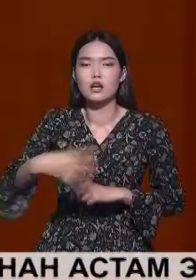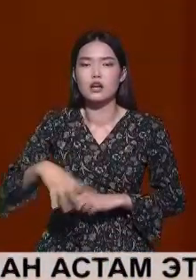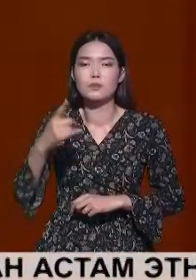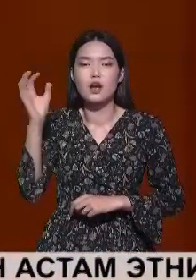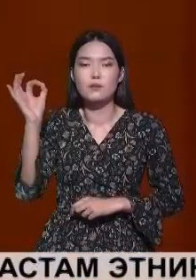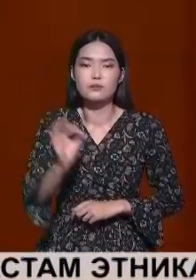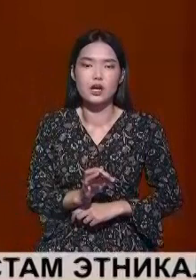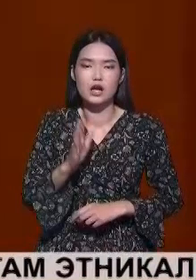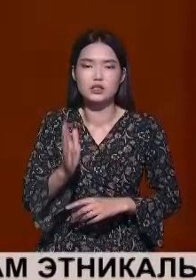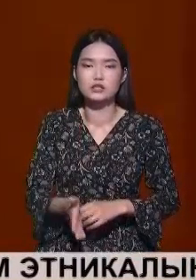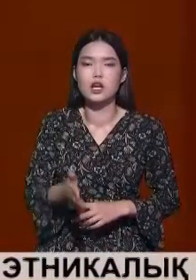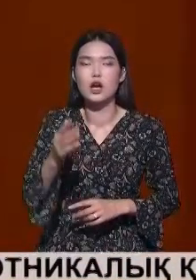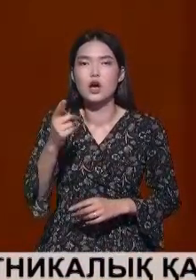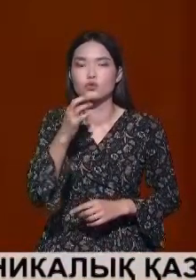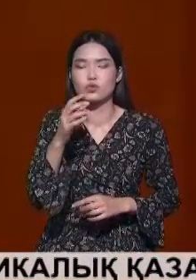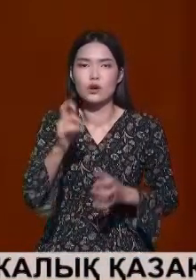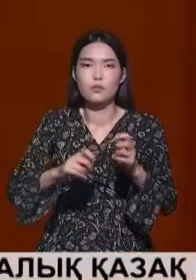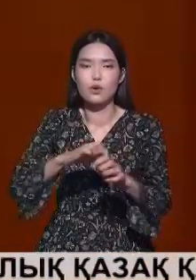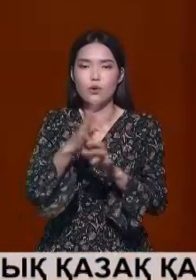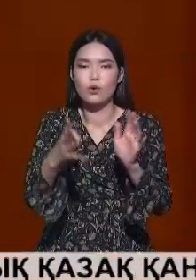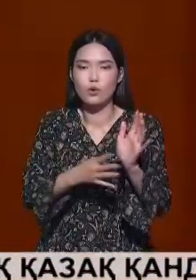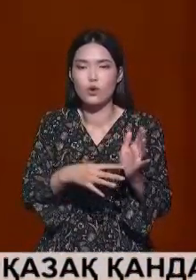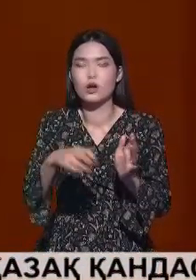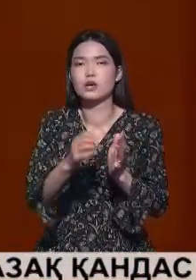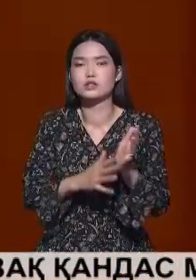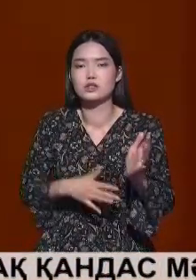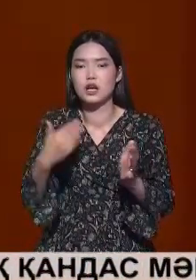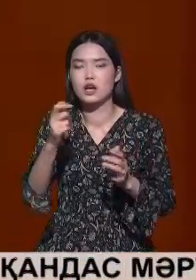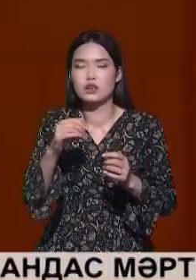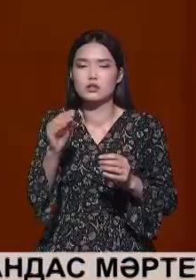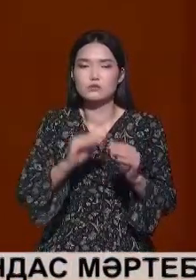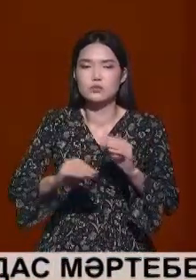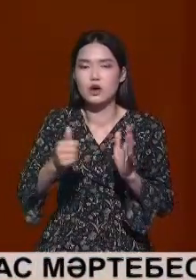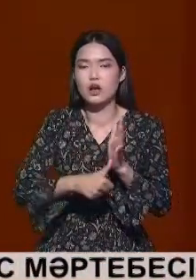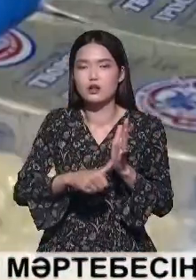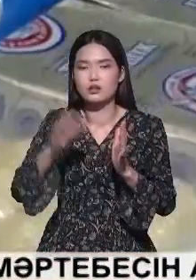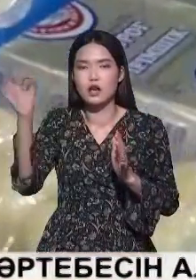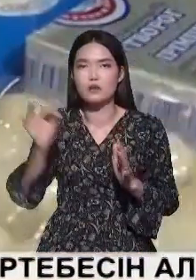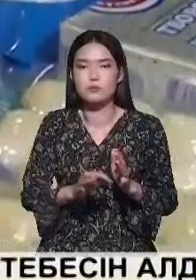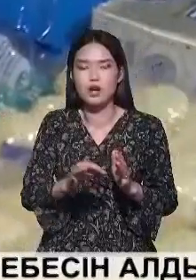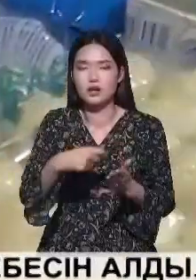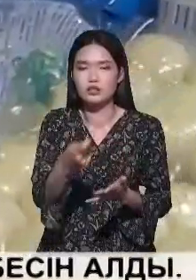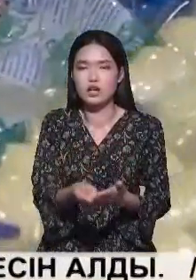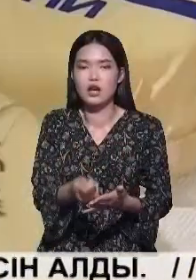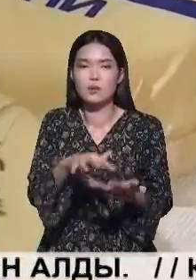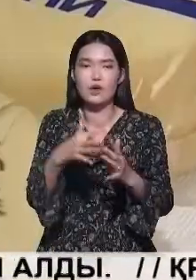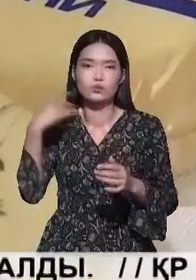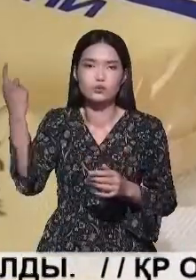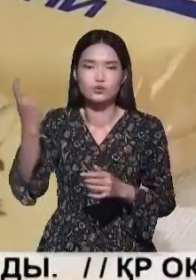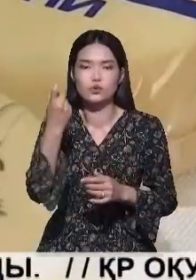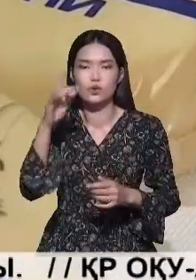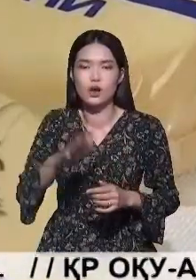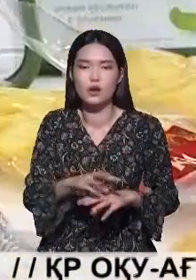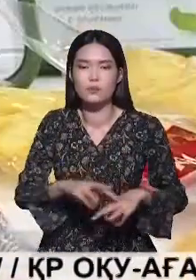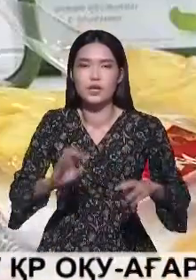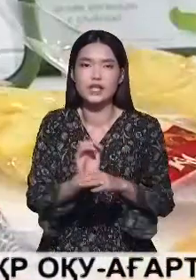41%-ды, жүнді өндеу 19%-ды, ірі қара мал терісін өндеу үлесі 6%-ды ғана құрады. Ауыл шаруашылығы министрі елдің